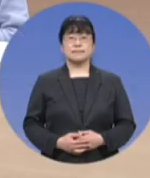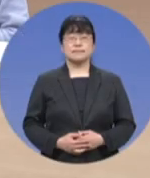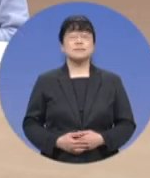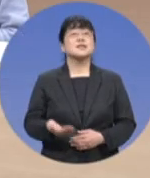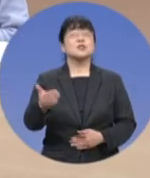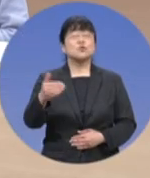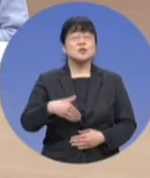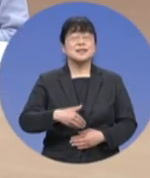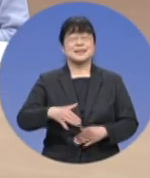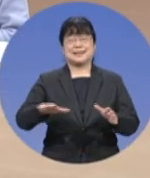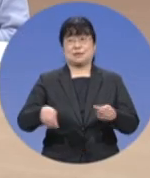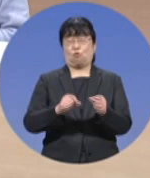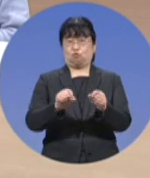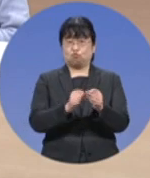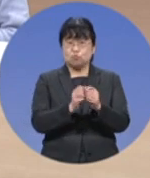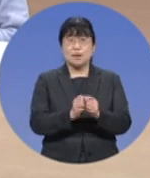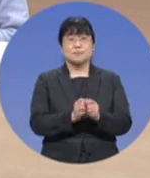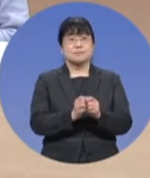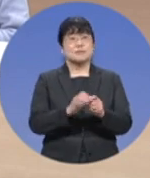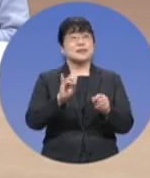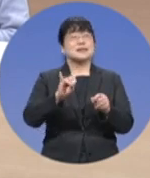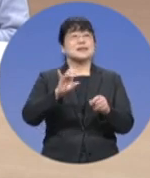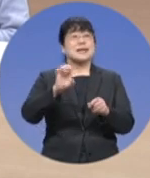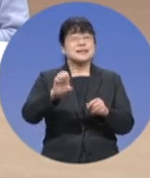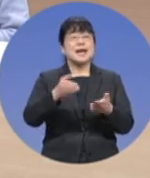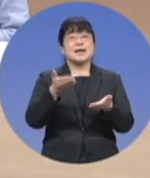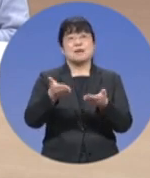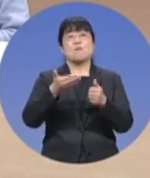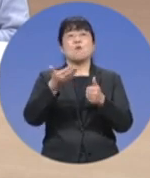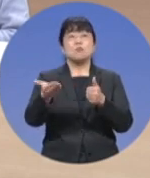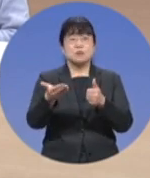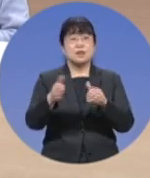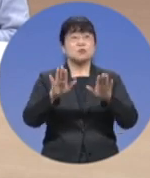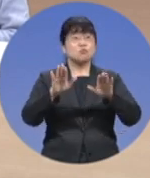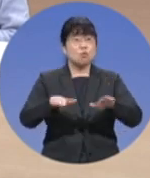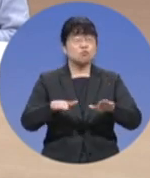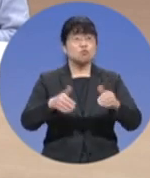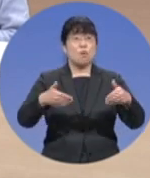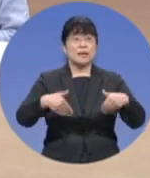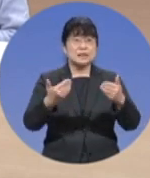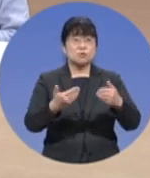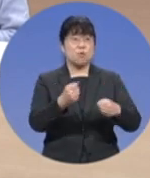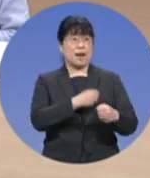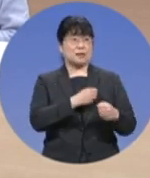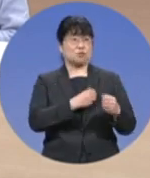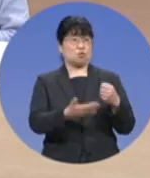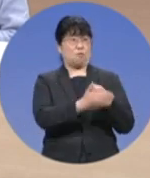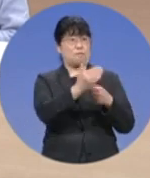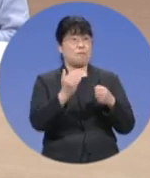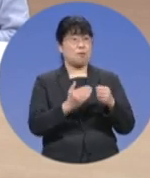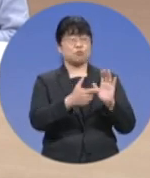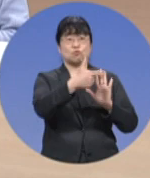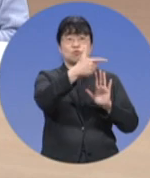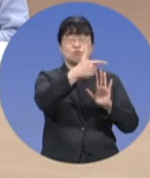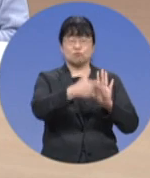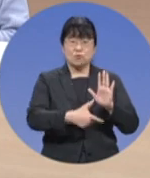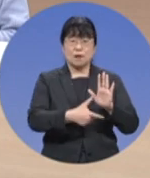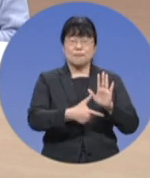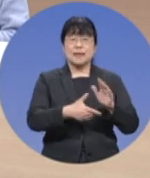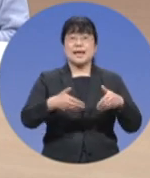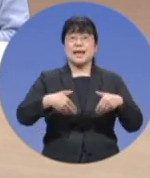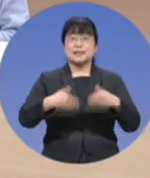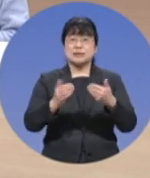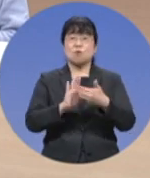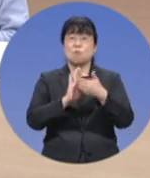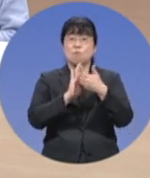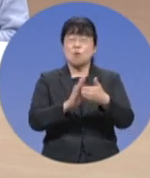続いて特集、ちえちゃんのリポートです。 はい、今週は交通事故から命を守ると題して、交通事